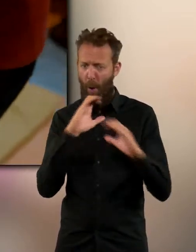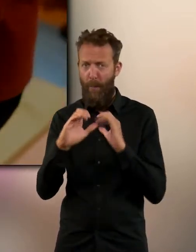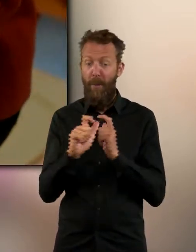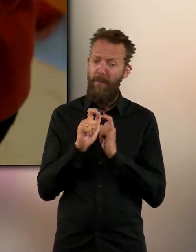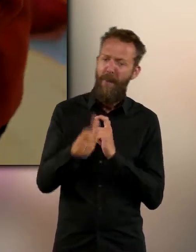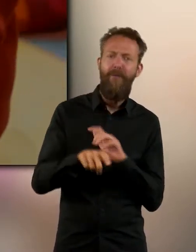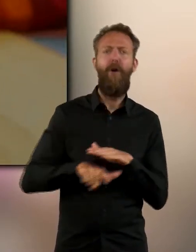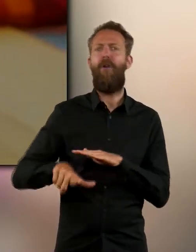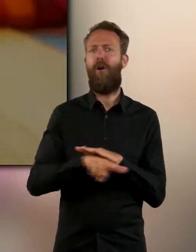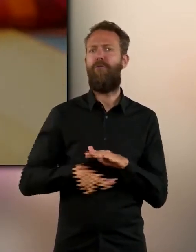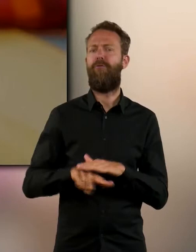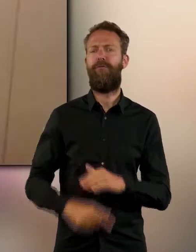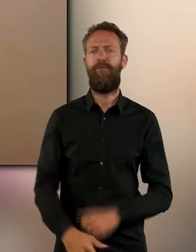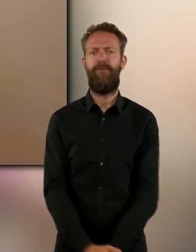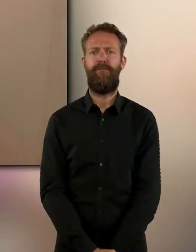avant le langage.